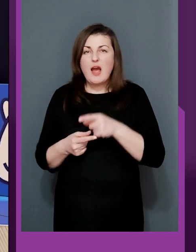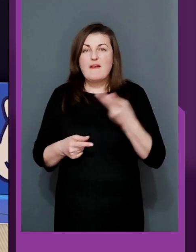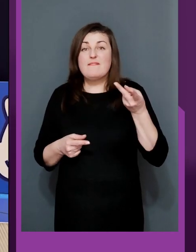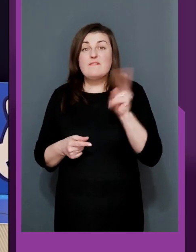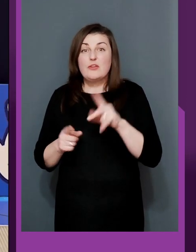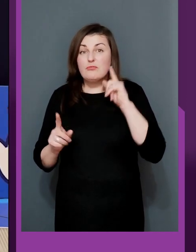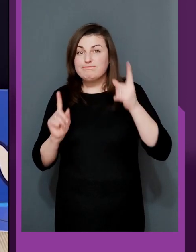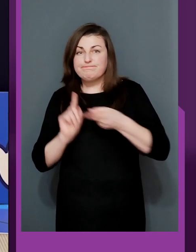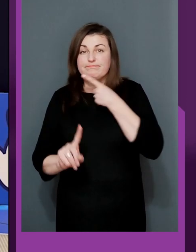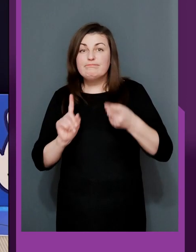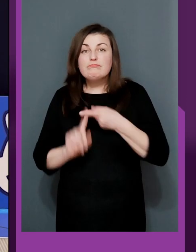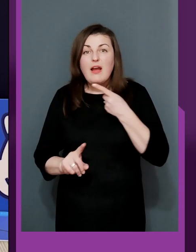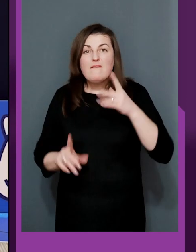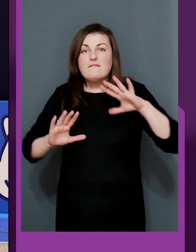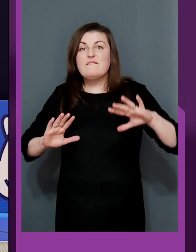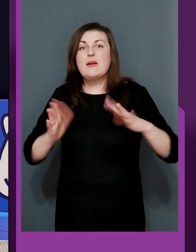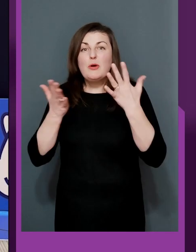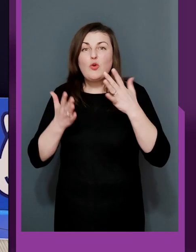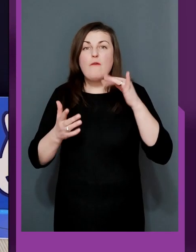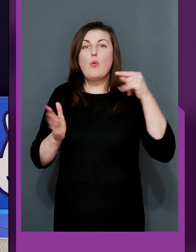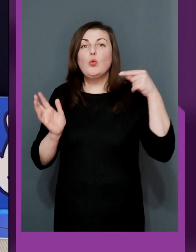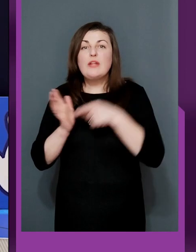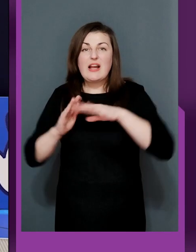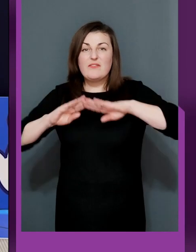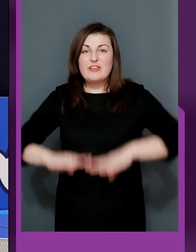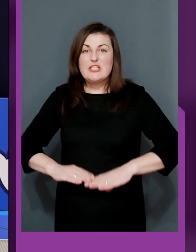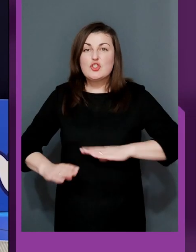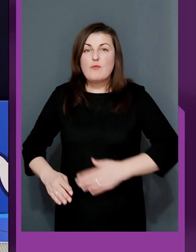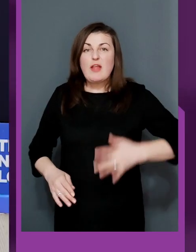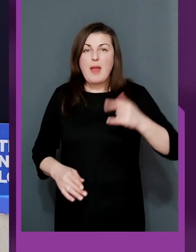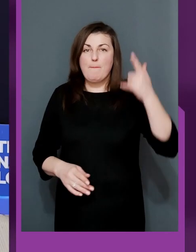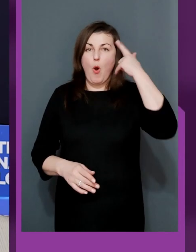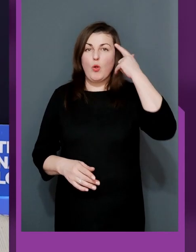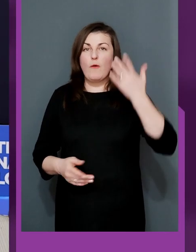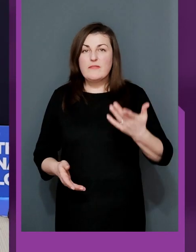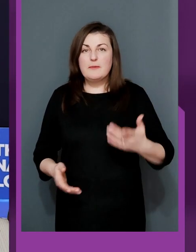двічі вибивши суперника випадковими ударами униз живота та по